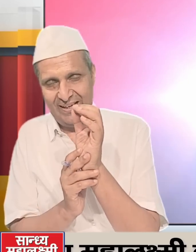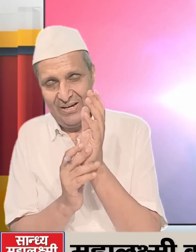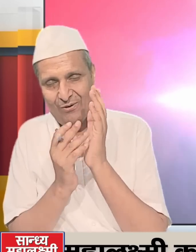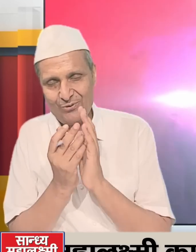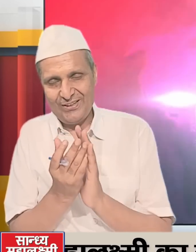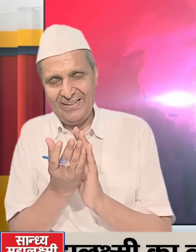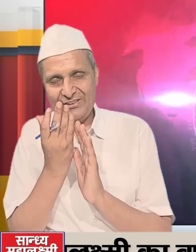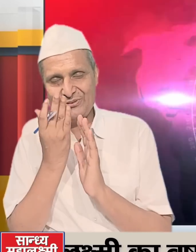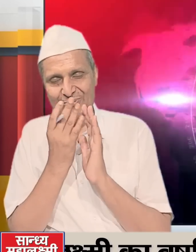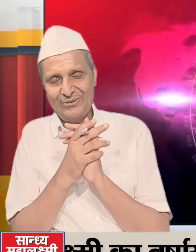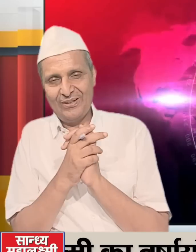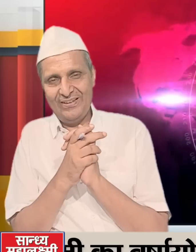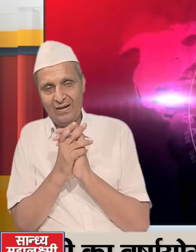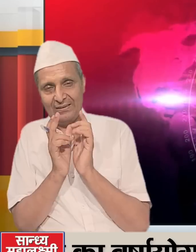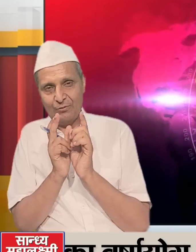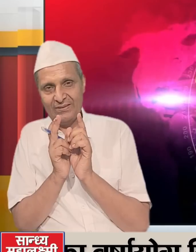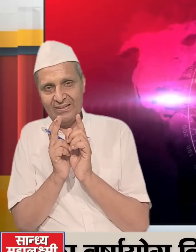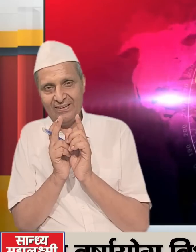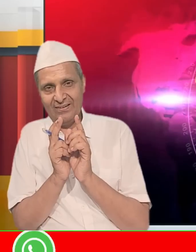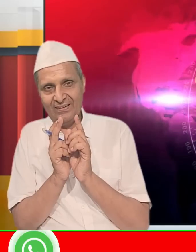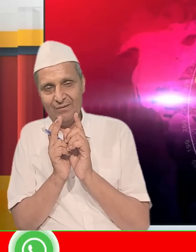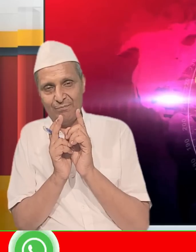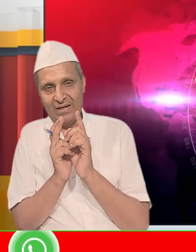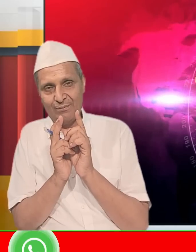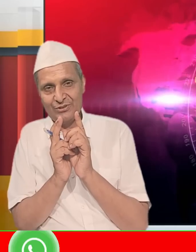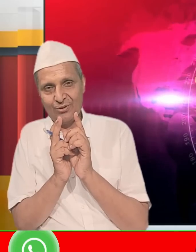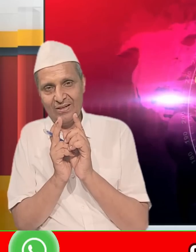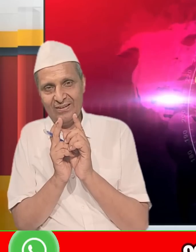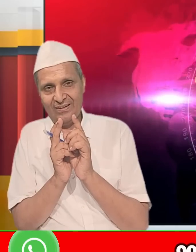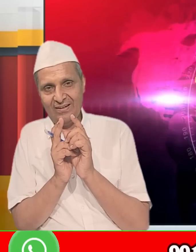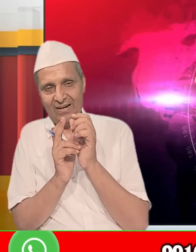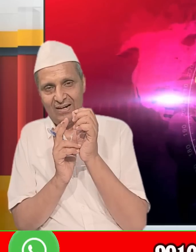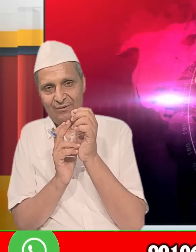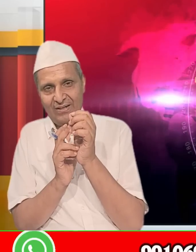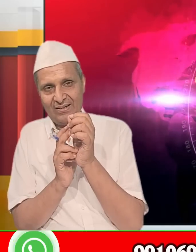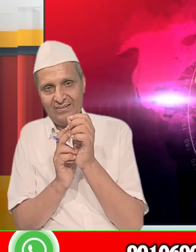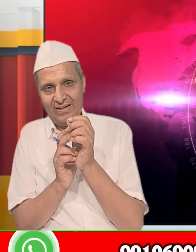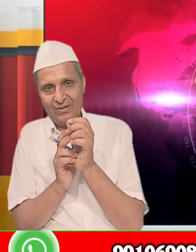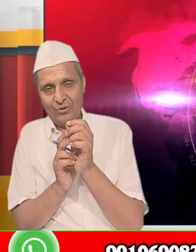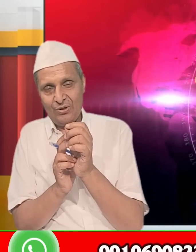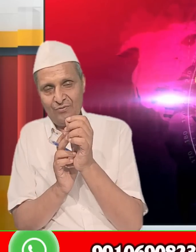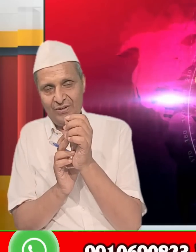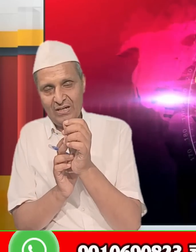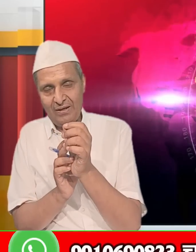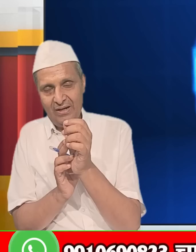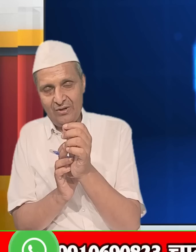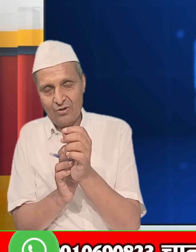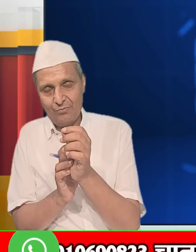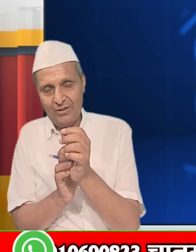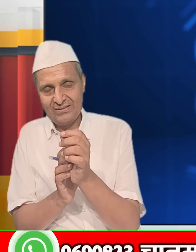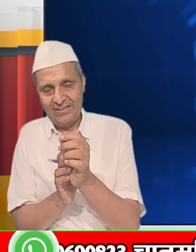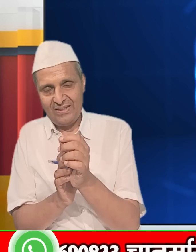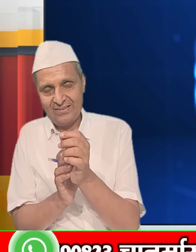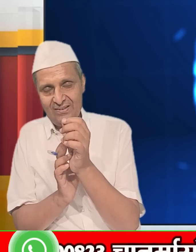सप्तमी का दिन है और कुछ नई शुरुआत हो रही है। आज आपको बताएंगे, बार बार चौंकाएंगे, आहार विहार का ध्यान रखो, विहार में एक